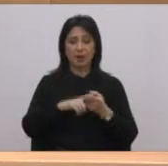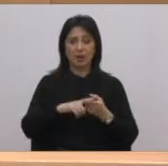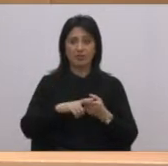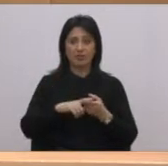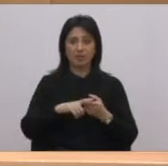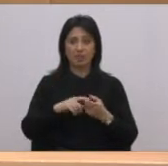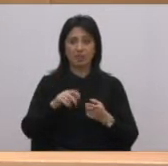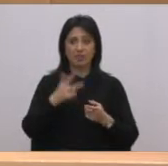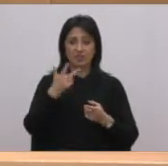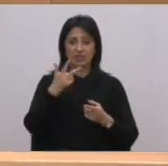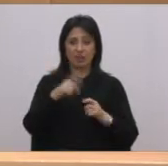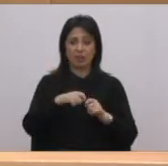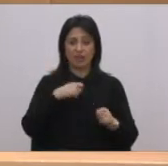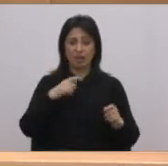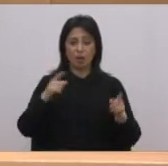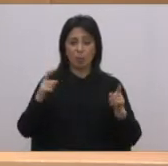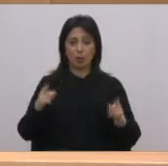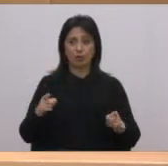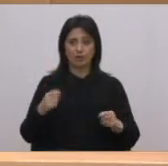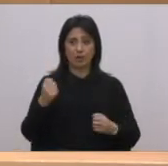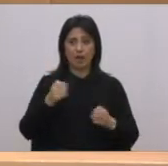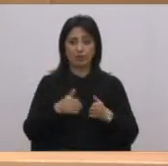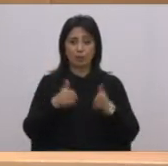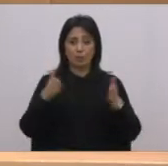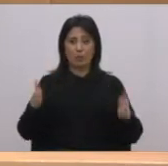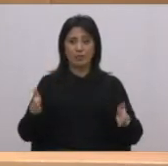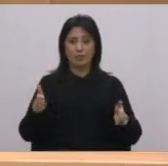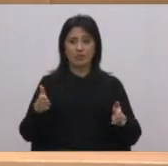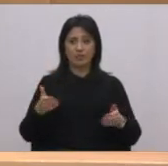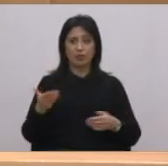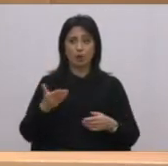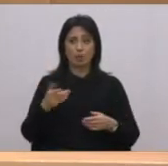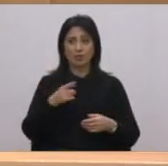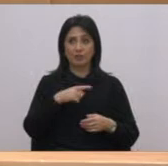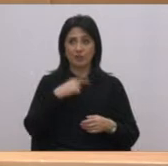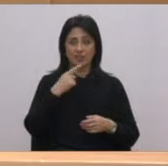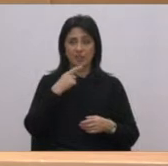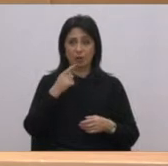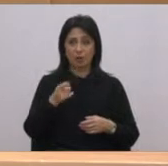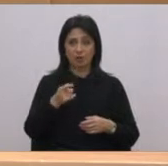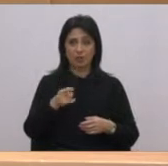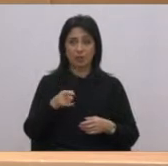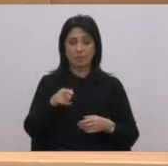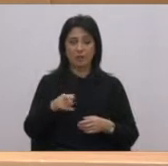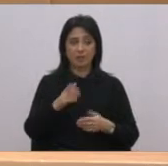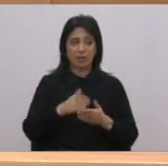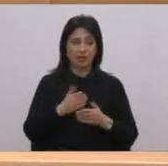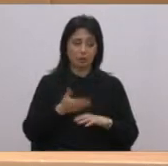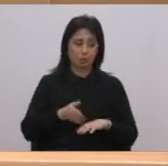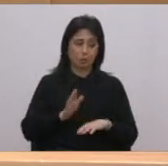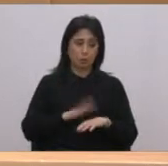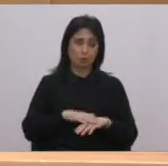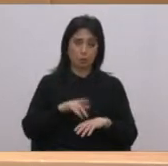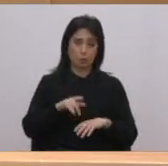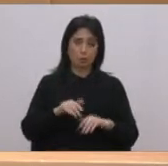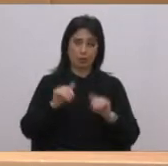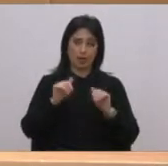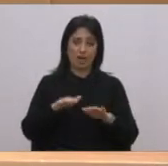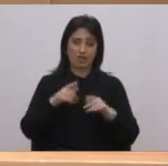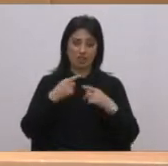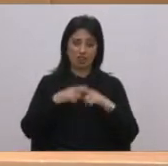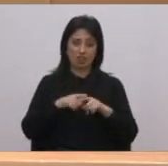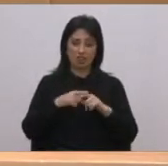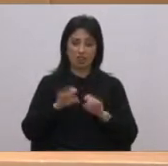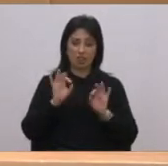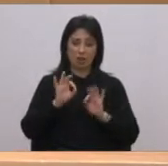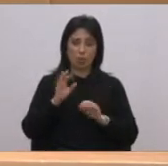აი 3 კილომეტრიან მონაკვეთზე ავტობანისა, რომელზეც თქვენ ისაუბრეთ, მან და არის რთული ინჟინრული გადაწყვეტილებები